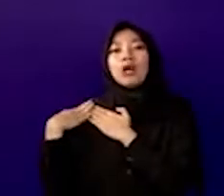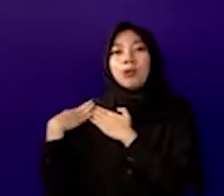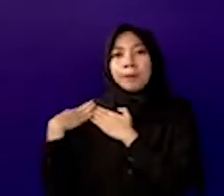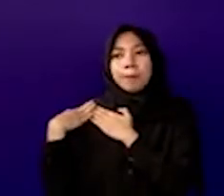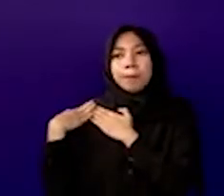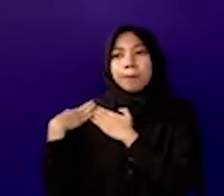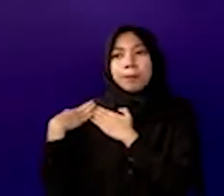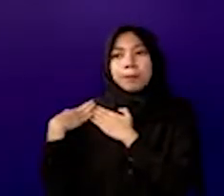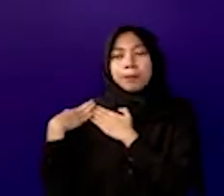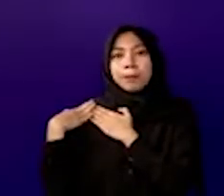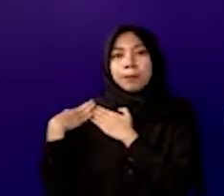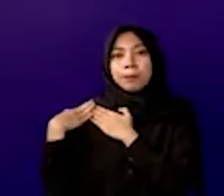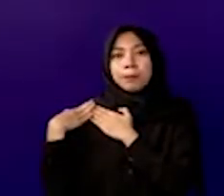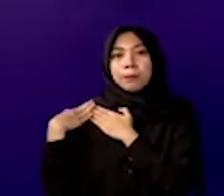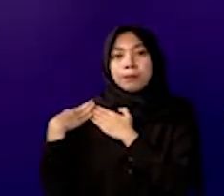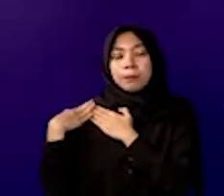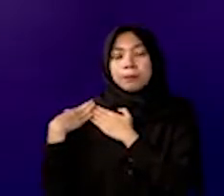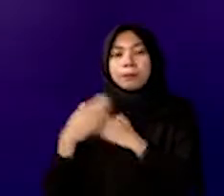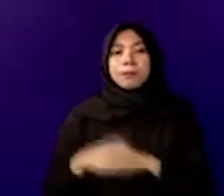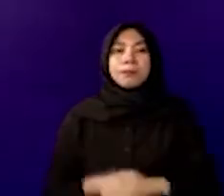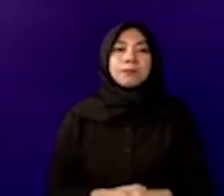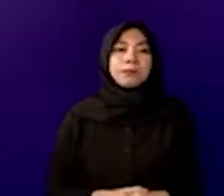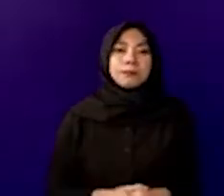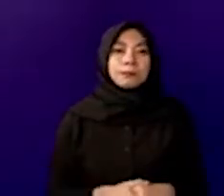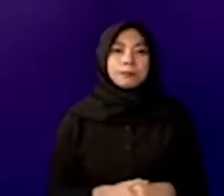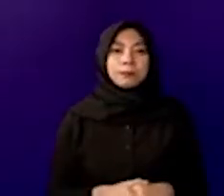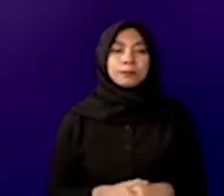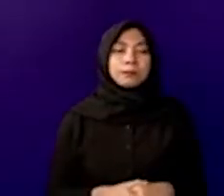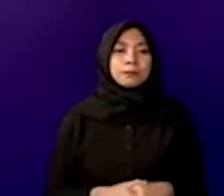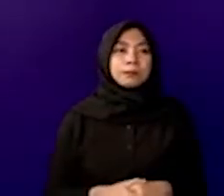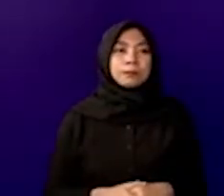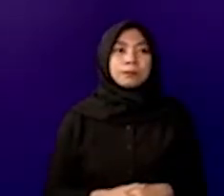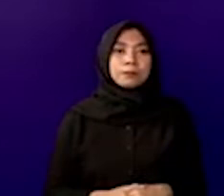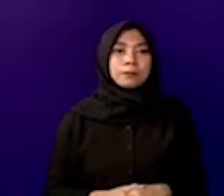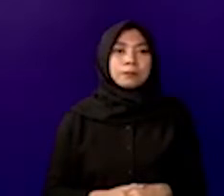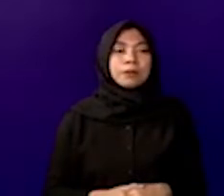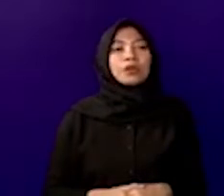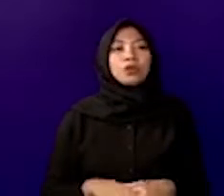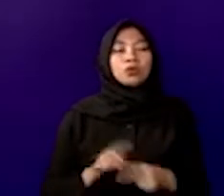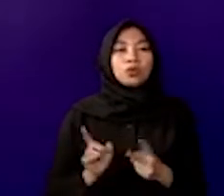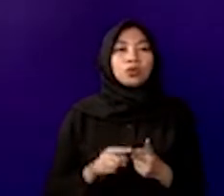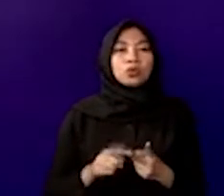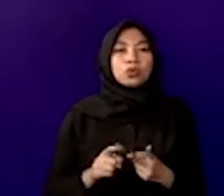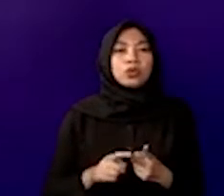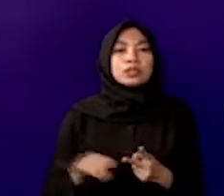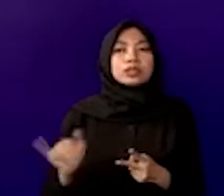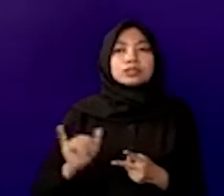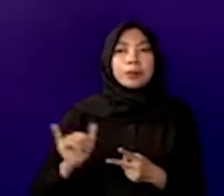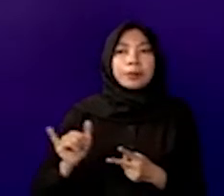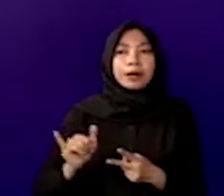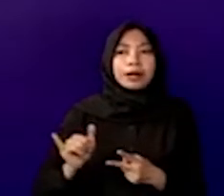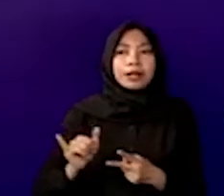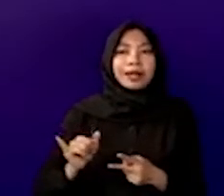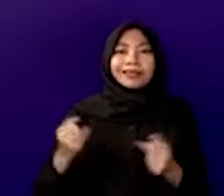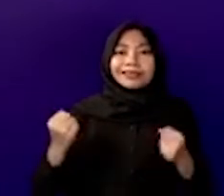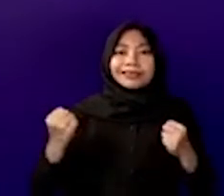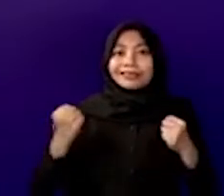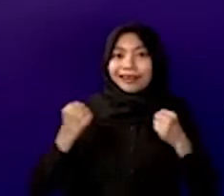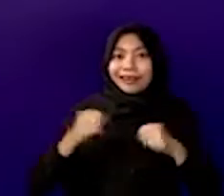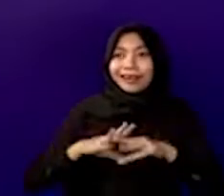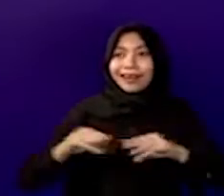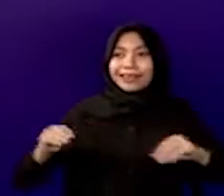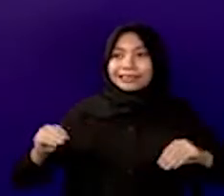ini agar backlognya bisa diselesaian yang kedua terkait dengan substansi tenaga kerja